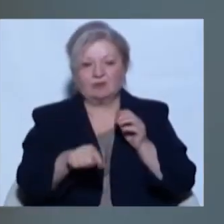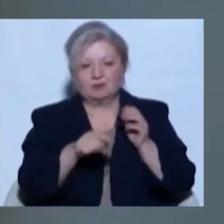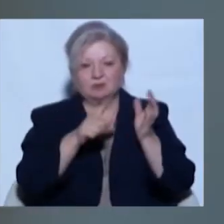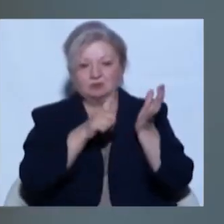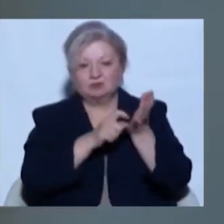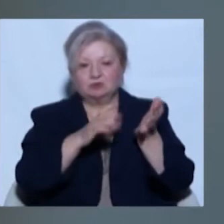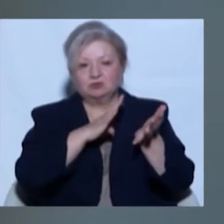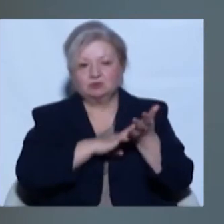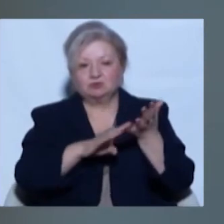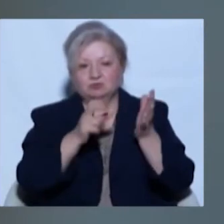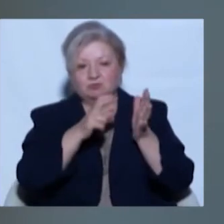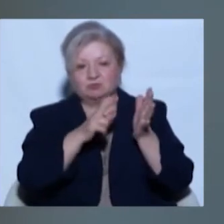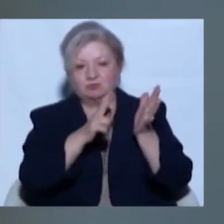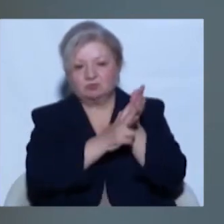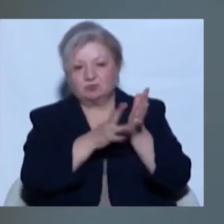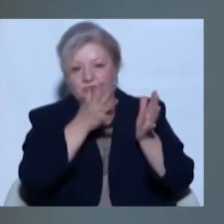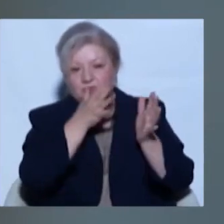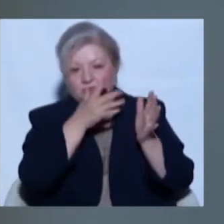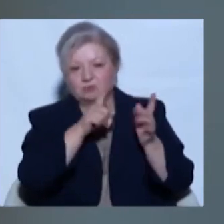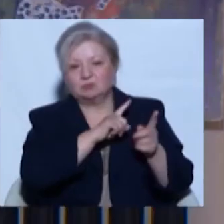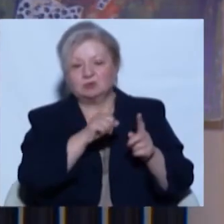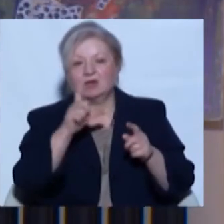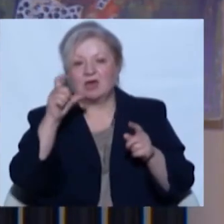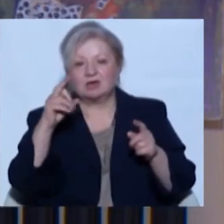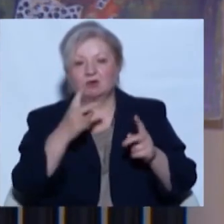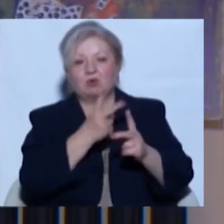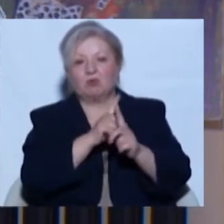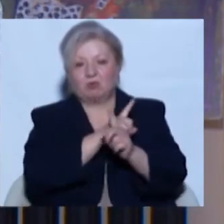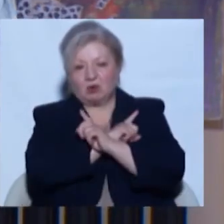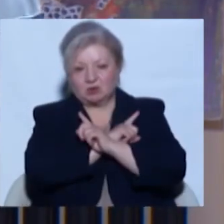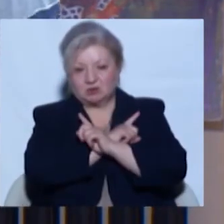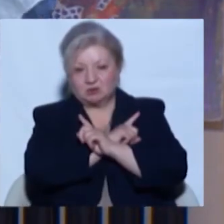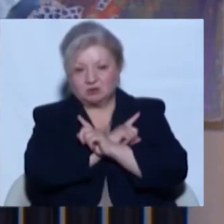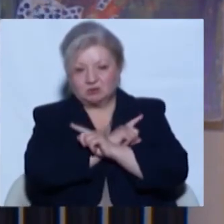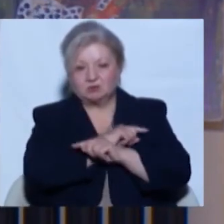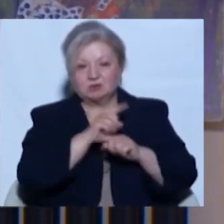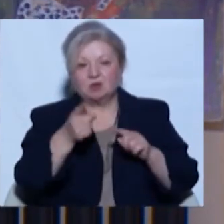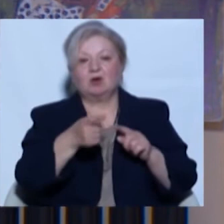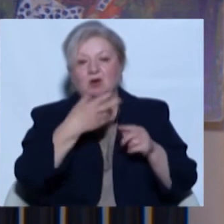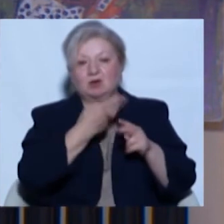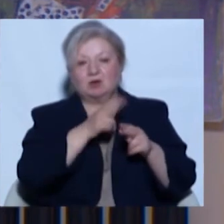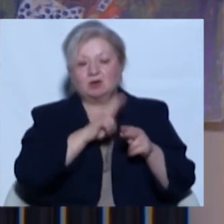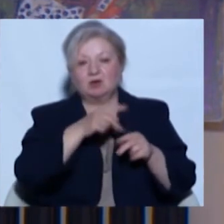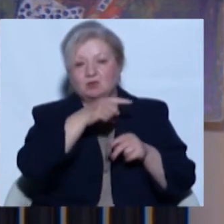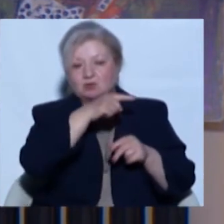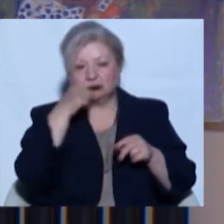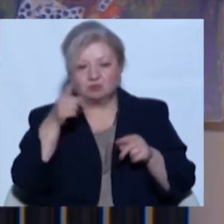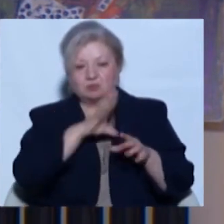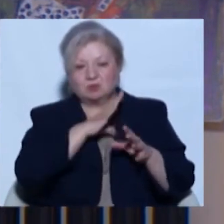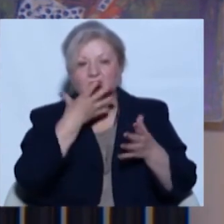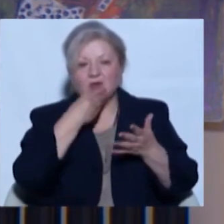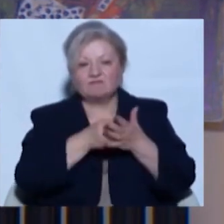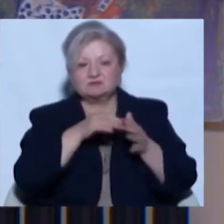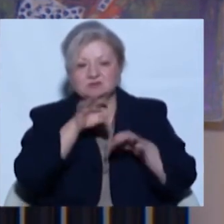1798 წელს ერეკლე მეორე გარდაიცვალა და უკვე მე-19 საუკუნის დასაწყისში რუსეთმა თავისი გეგმები პრაქტიკულად ბოლომდე სისრულეში